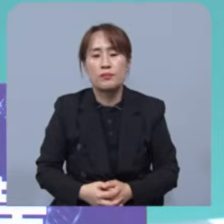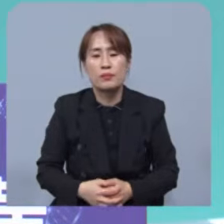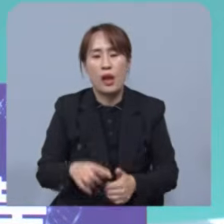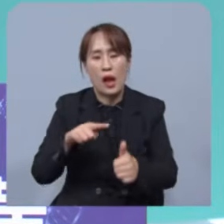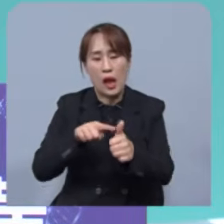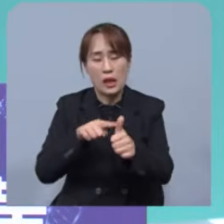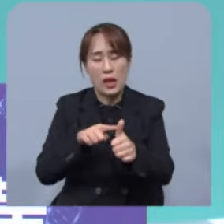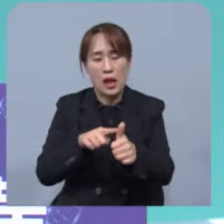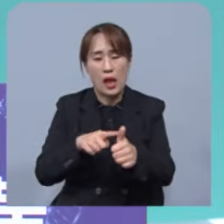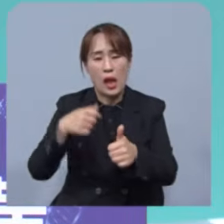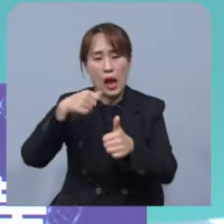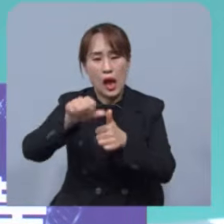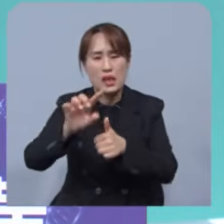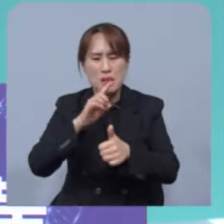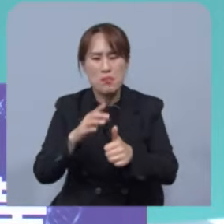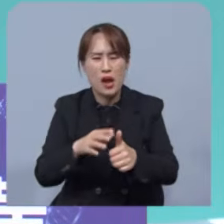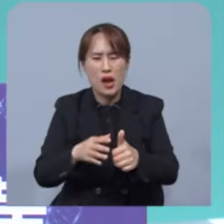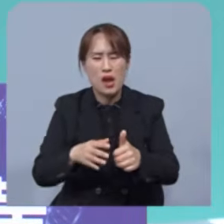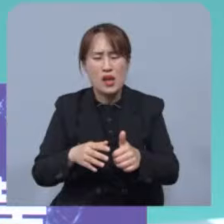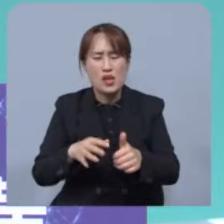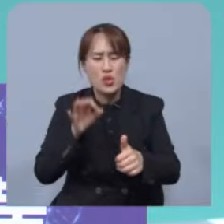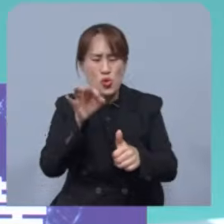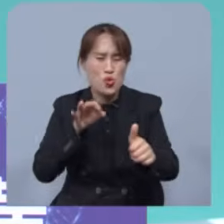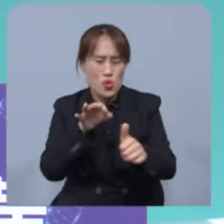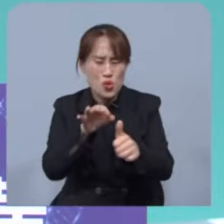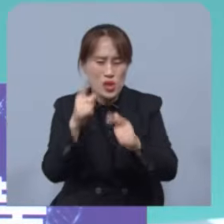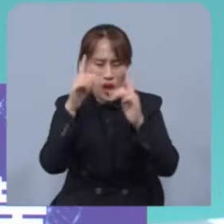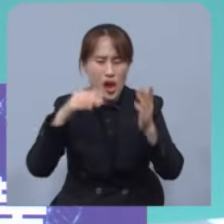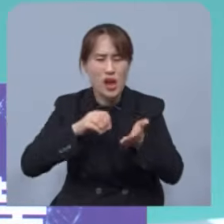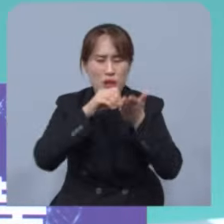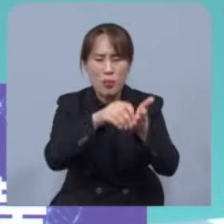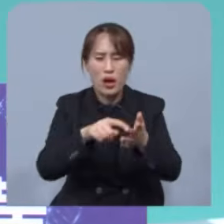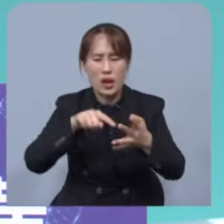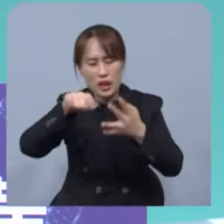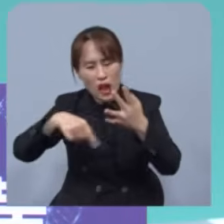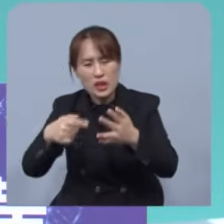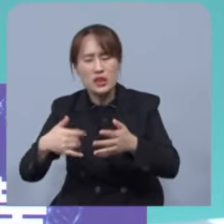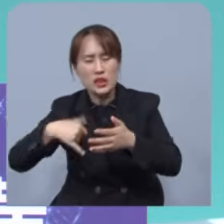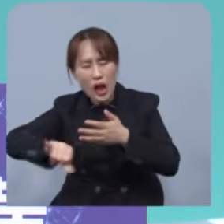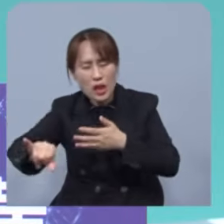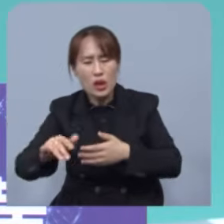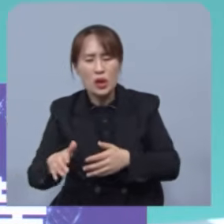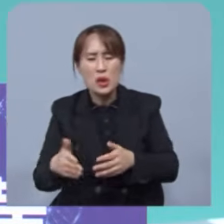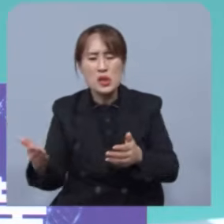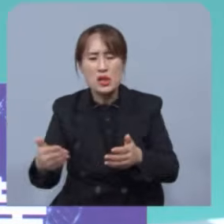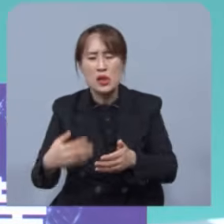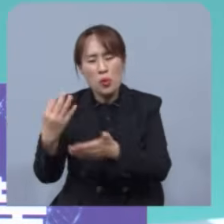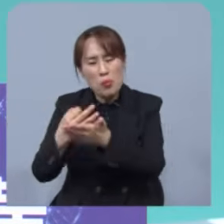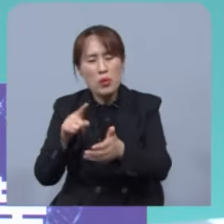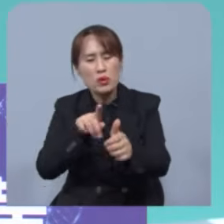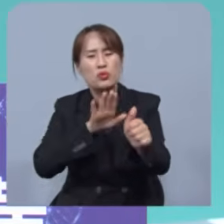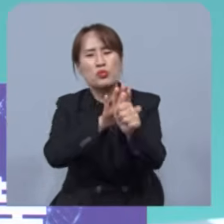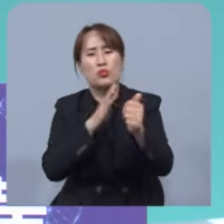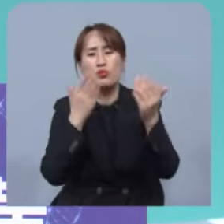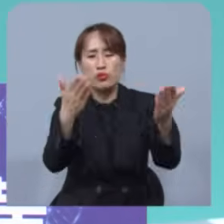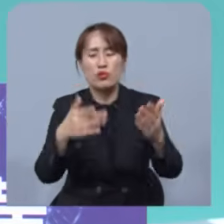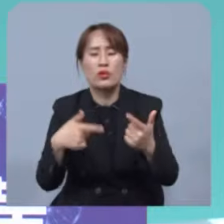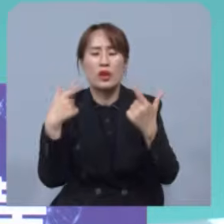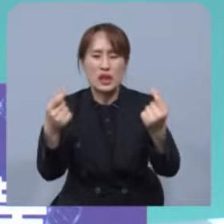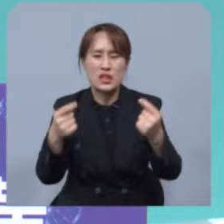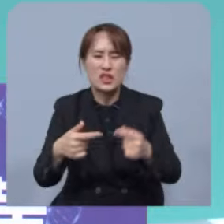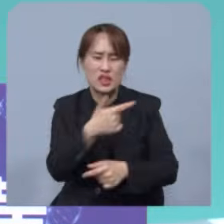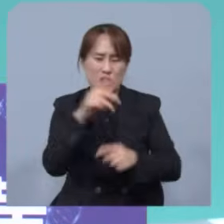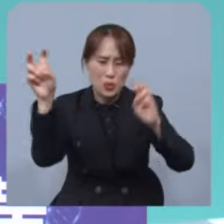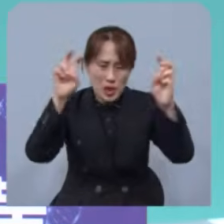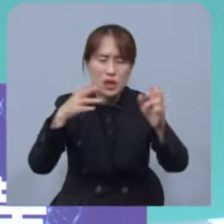동네 흐드리는 데 가면서 큰 아들만 집중 지원해서 대학 보내고 거기서 이제 좀 먹고 살만하면 이제 밑에 형제들이 같이 도움을 받고